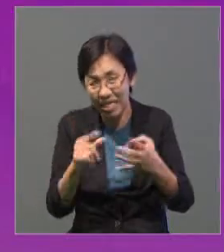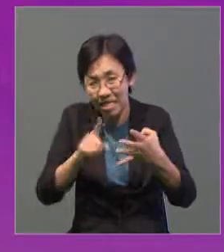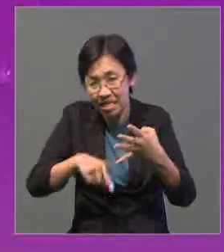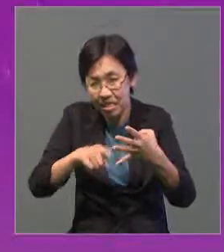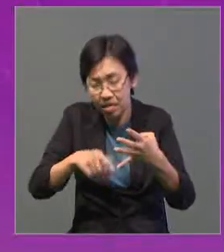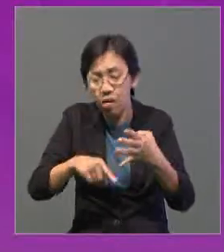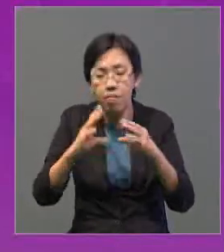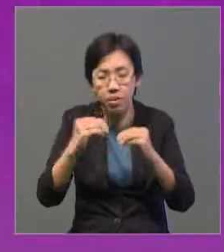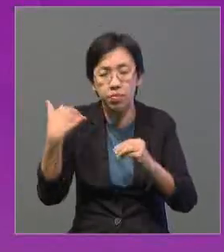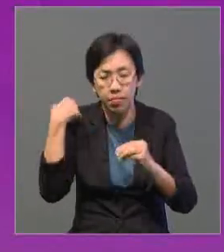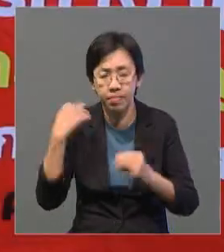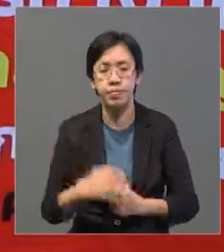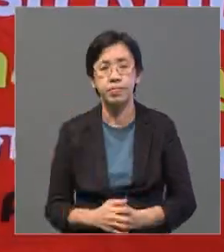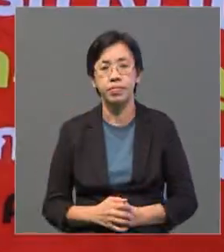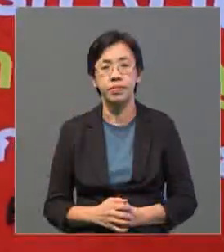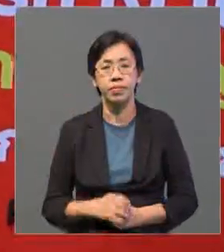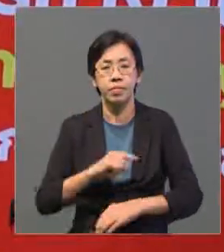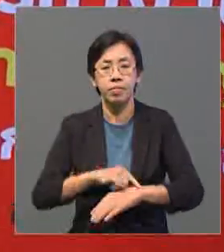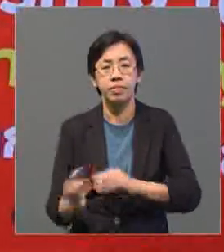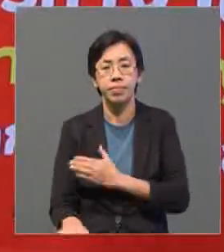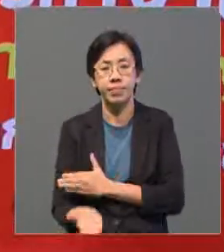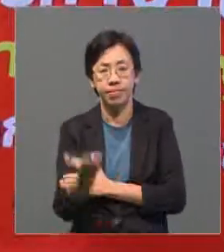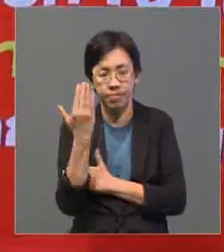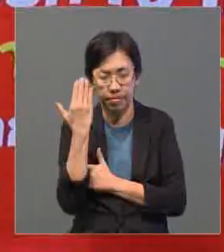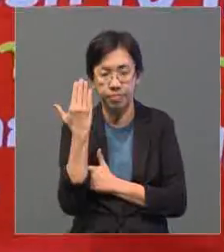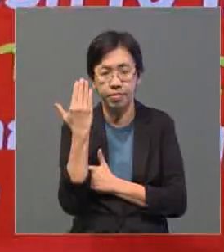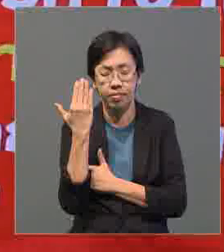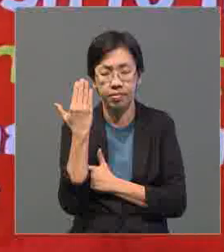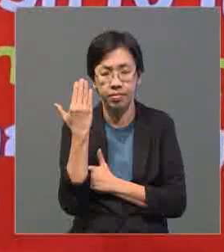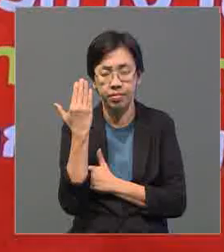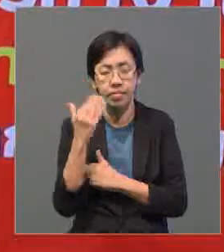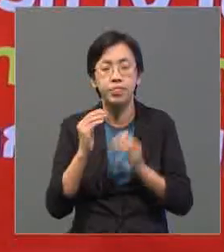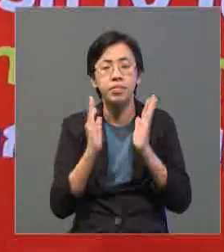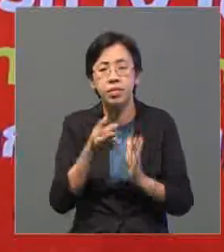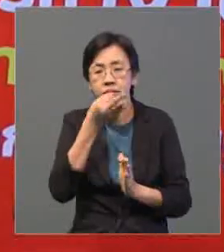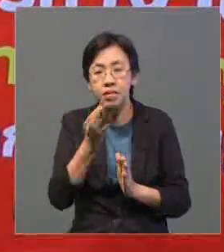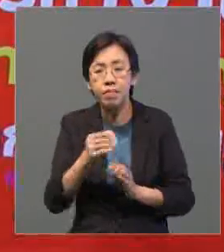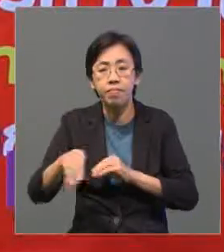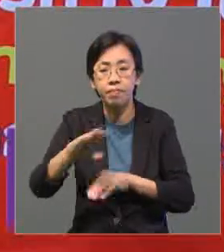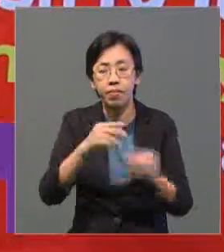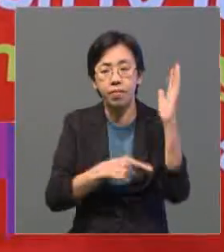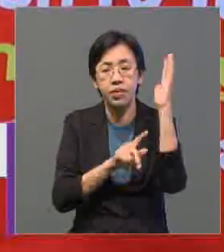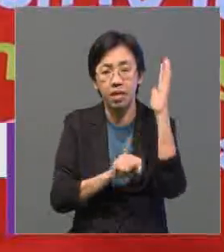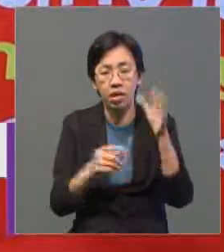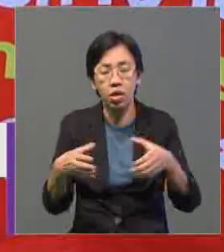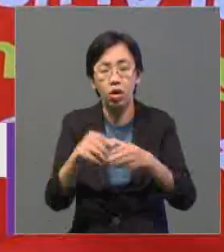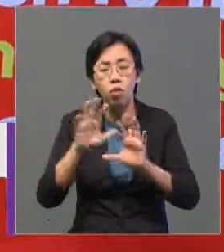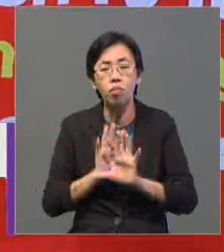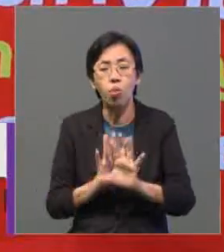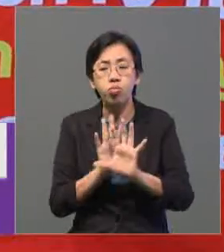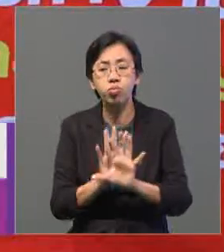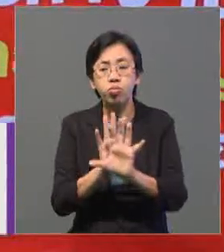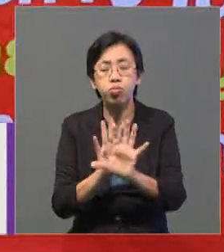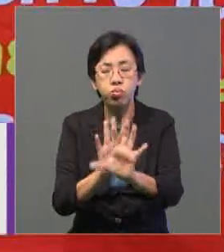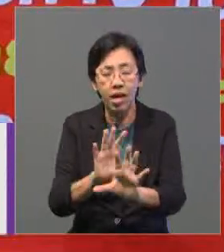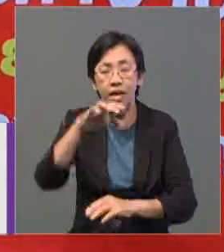ถึงนี้ครับในช่วงเช้าที่ผ่านมานะครับทางชาวประมงจังหวัดปัตตานีได้รวมตัวกันที่บริเวณ